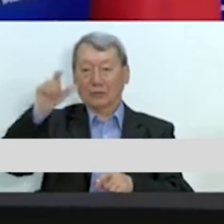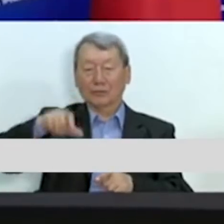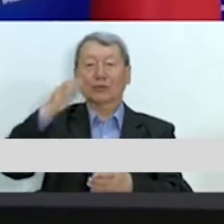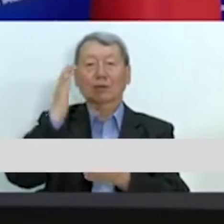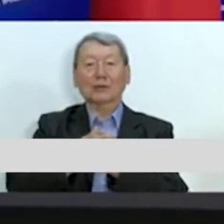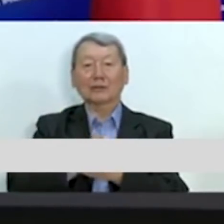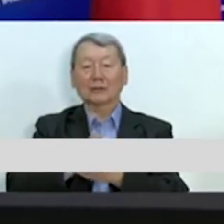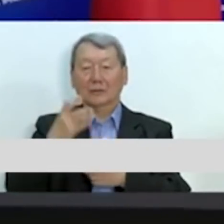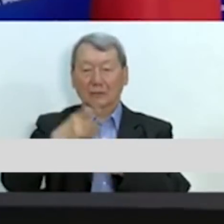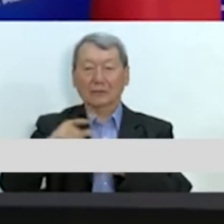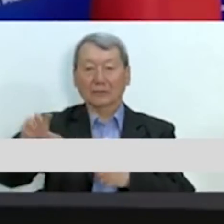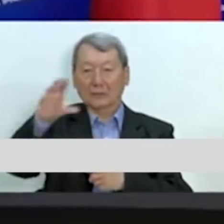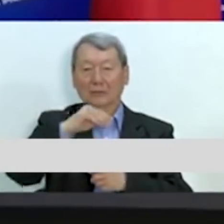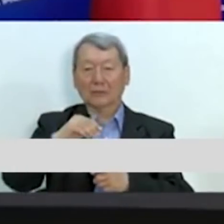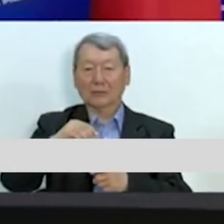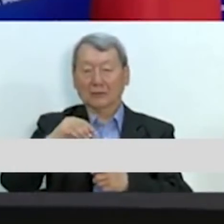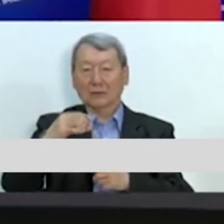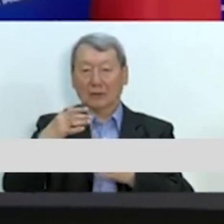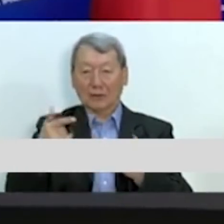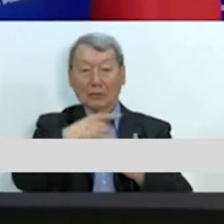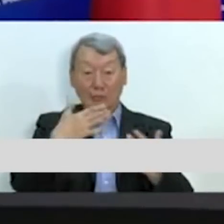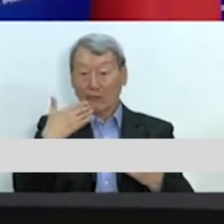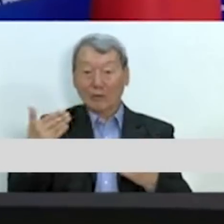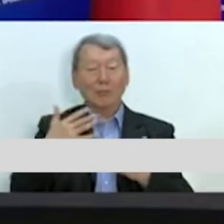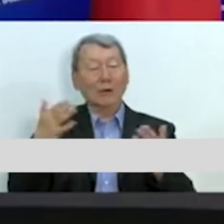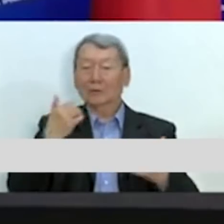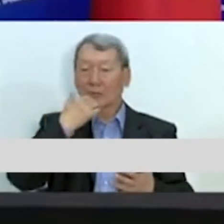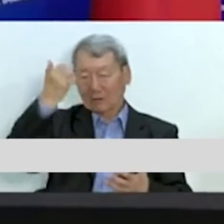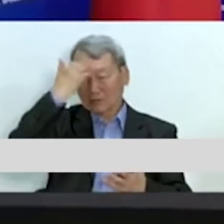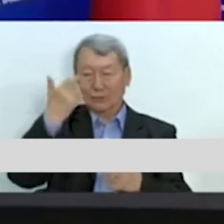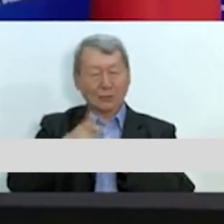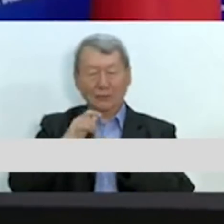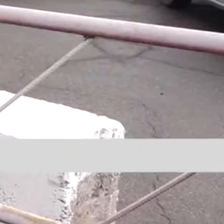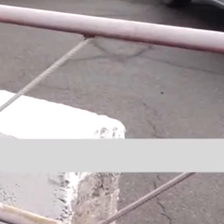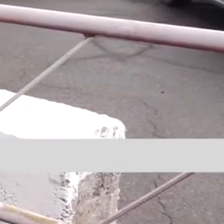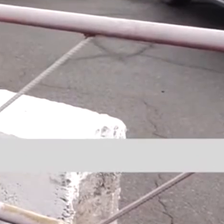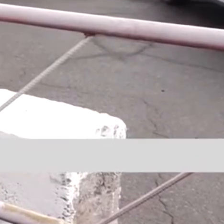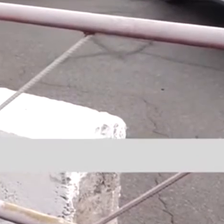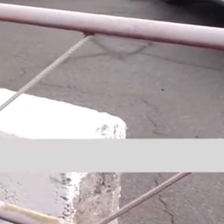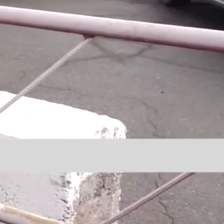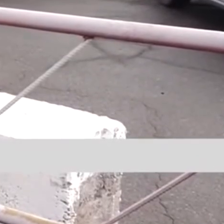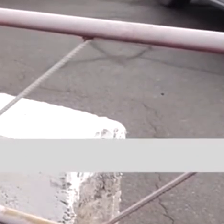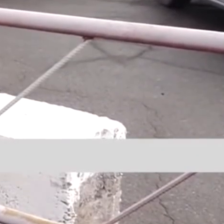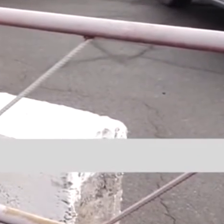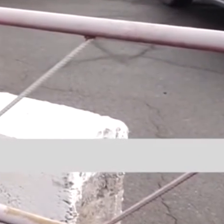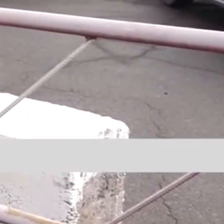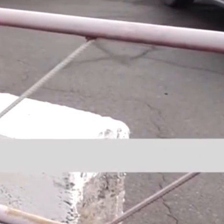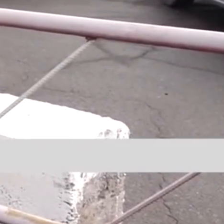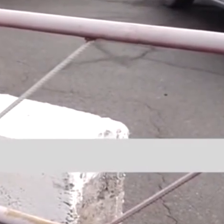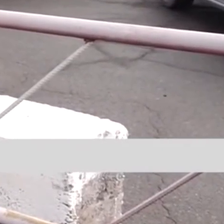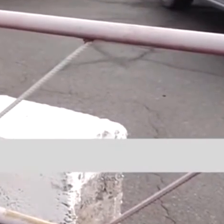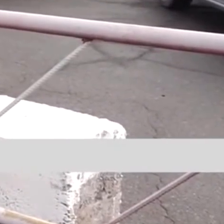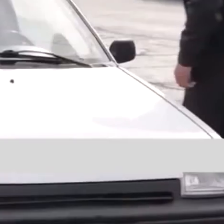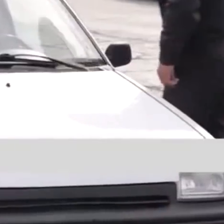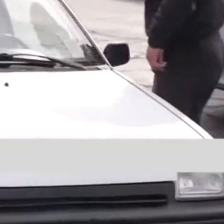адамдар бар, бизде ушул баалуулуктар сакталып келатат. Сизге чоң рахмат. Ыраазычылыгымды билгизем. Дээрлик бир айдай убакыттан бери өзгөчө